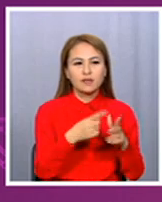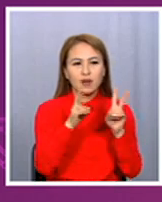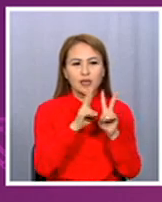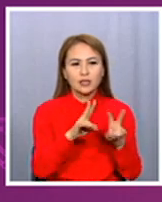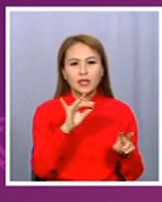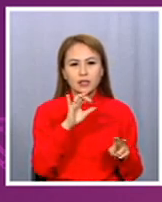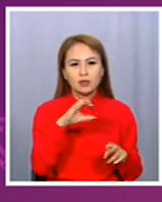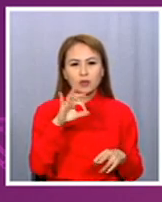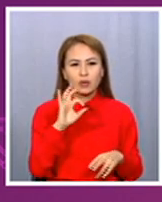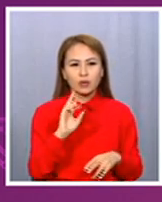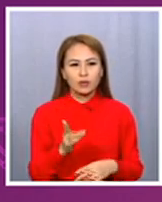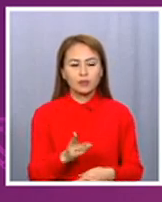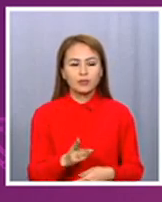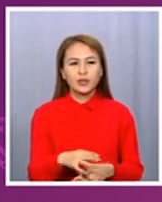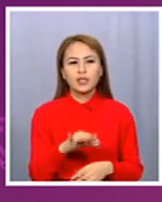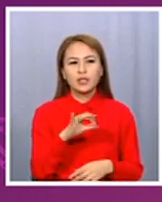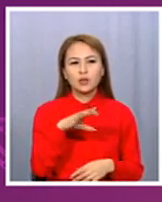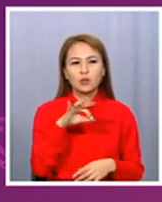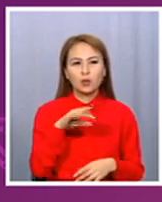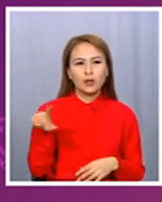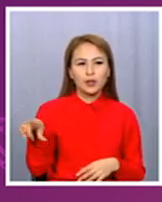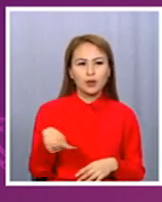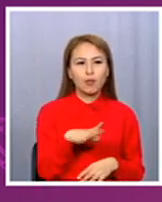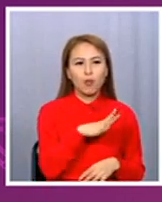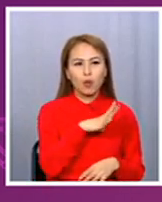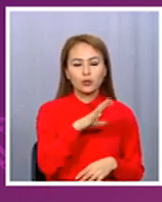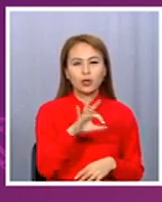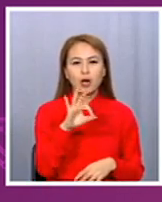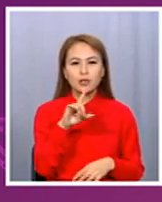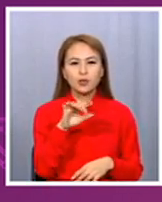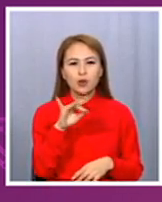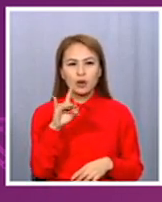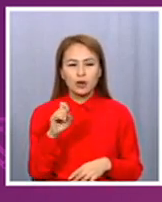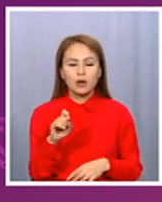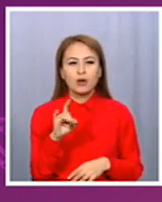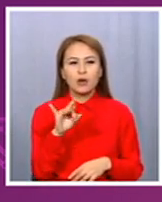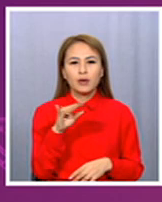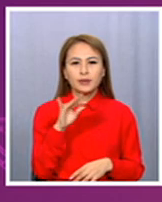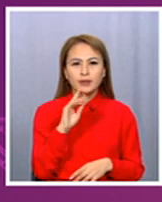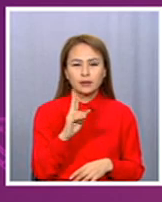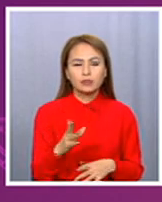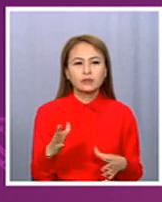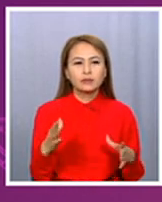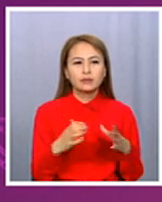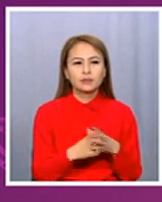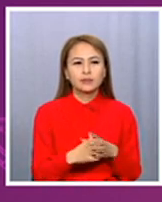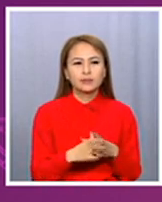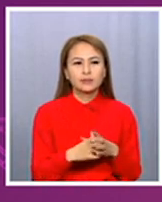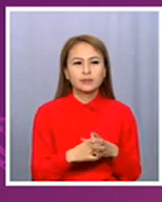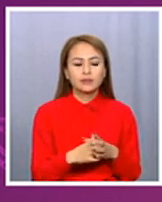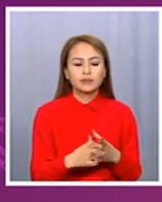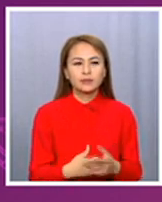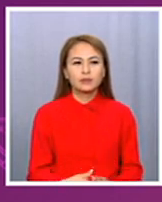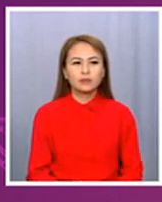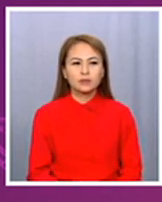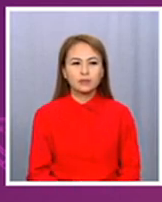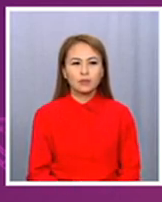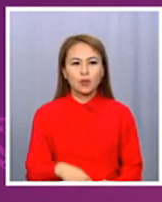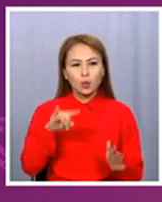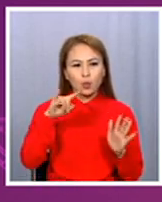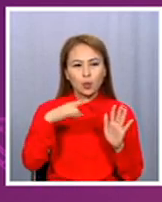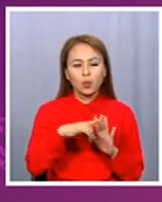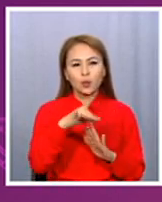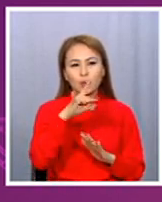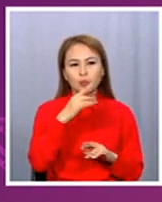истоком. Истоками рек могут быть озера, родники и другие реки. Углубление в земле,